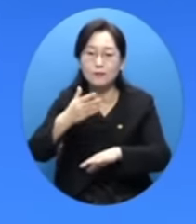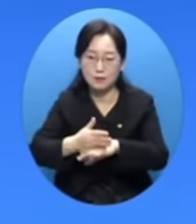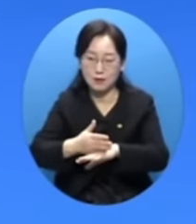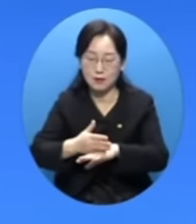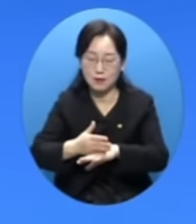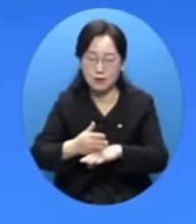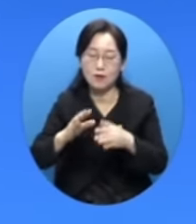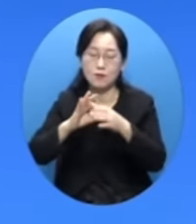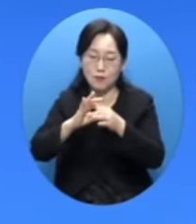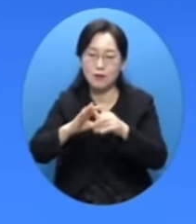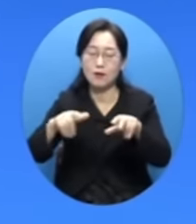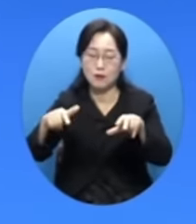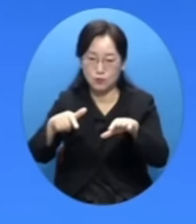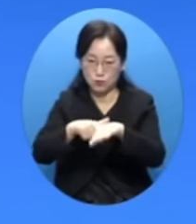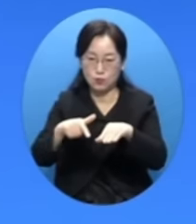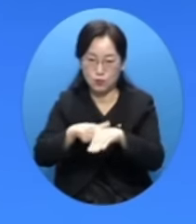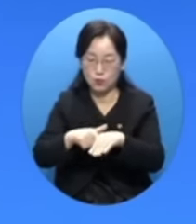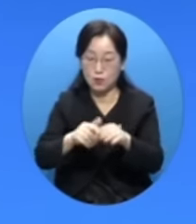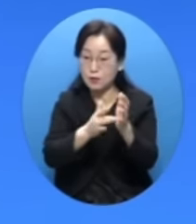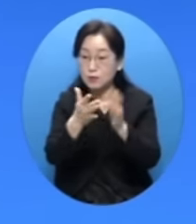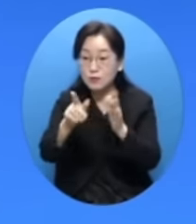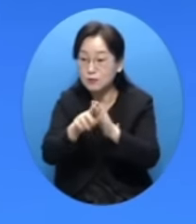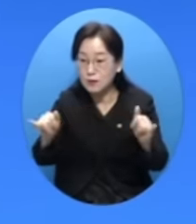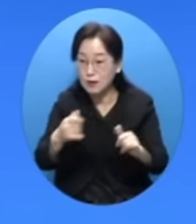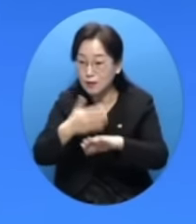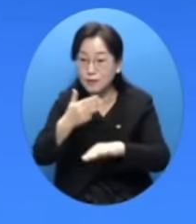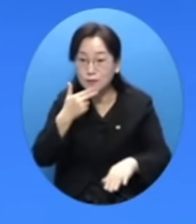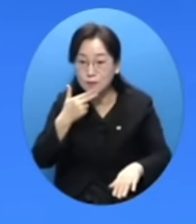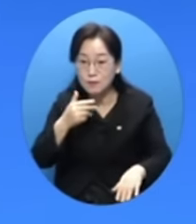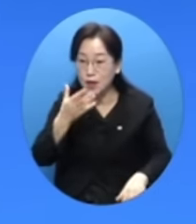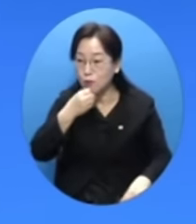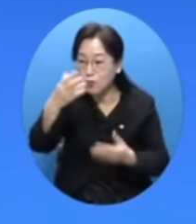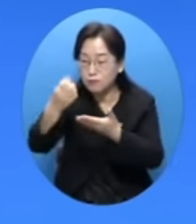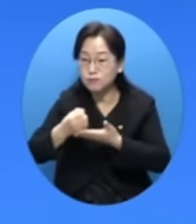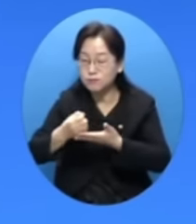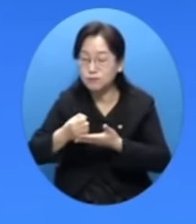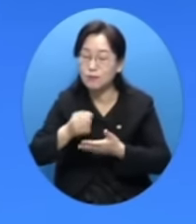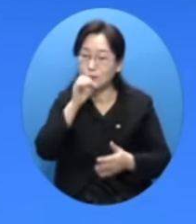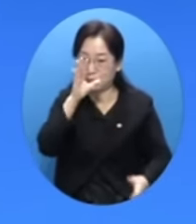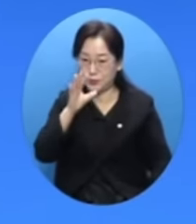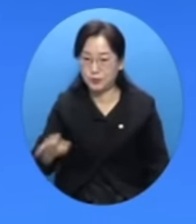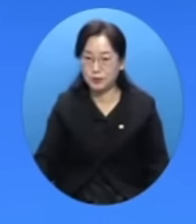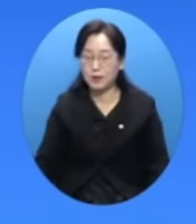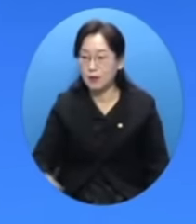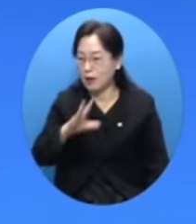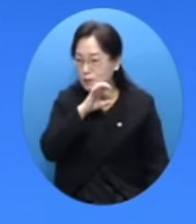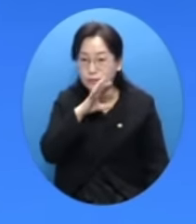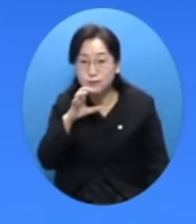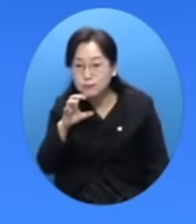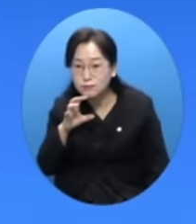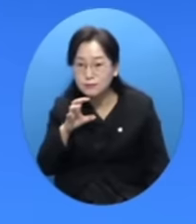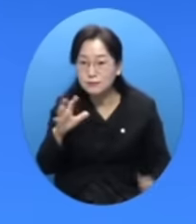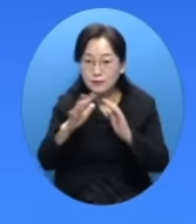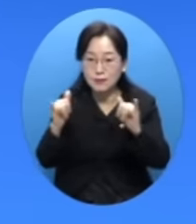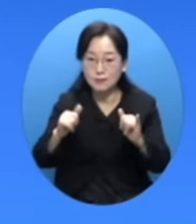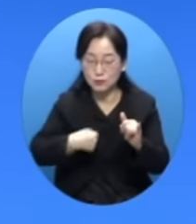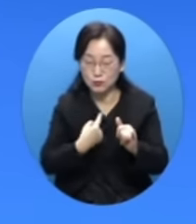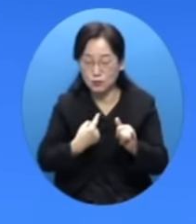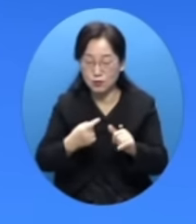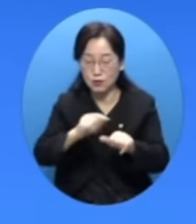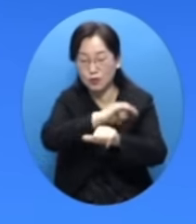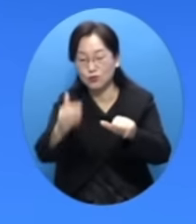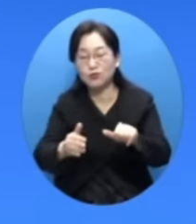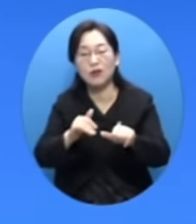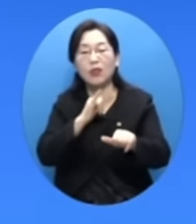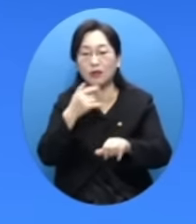것입니다. 예수를 믿은 사람이 감사하지 않으면 어떤 복도 받을 수 없습니다. 원망 불평하는 사람은 스스로 자기의 무덤을 파는